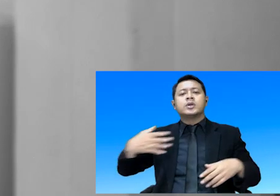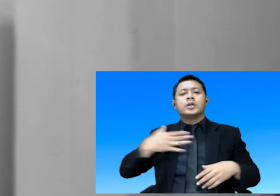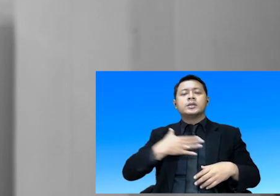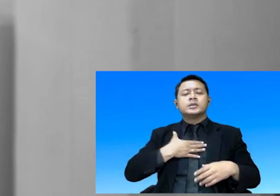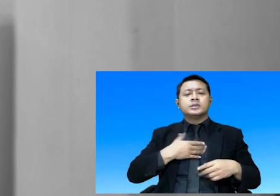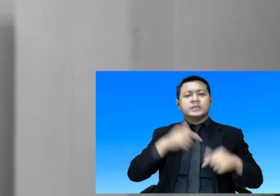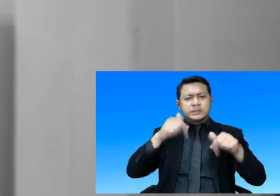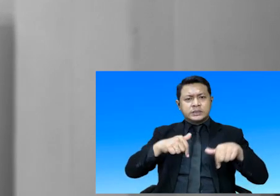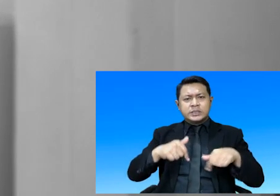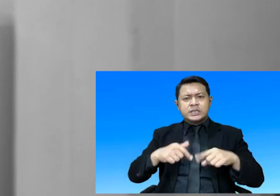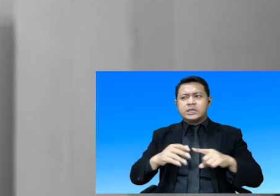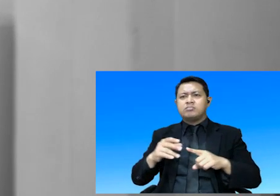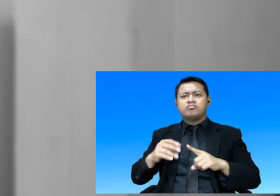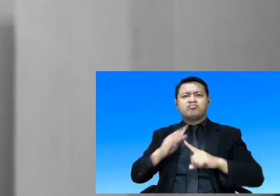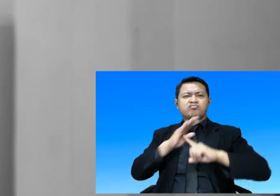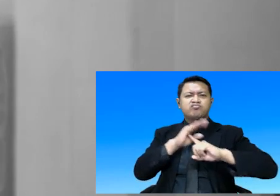kini dijajah